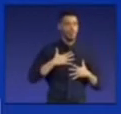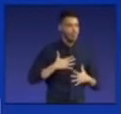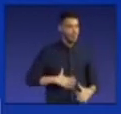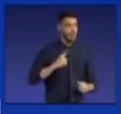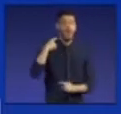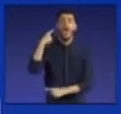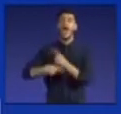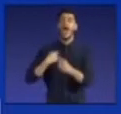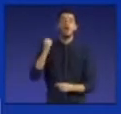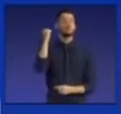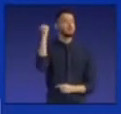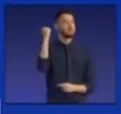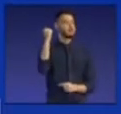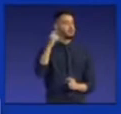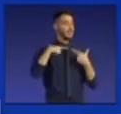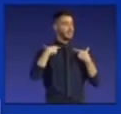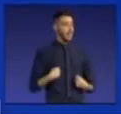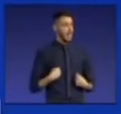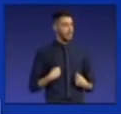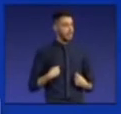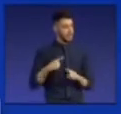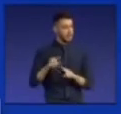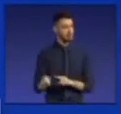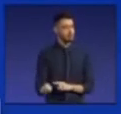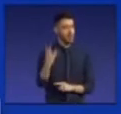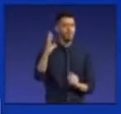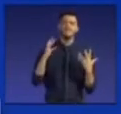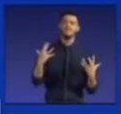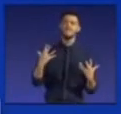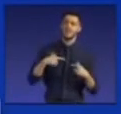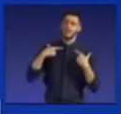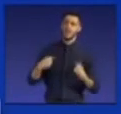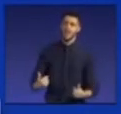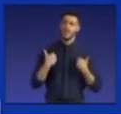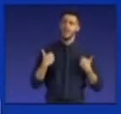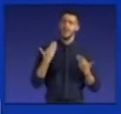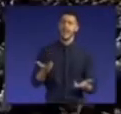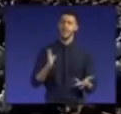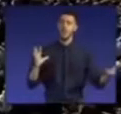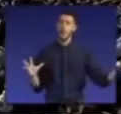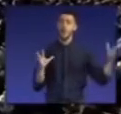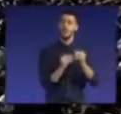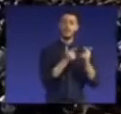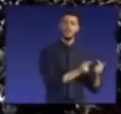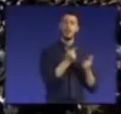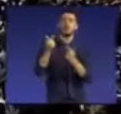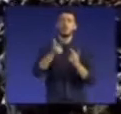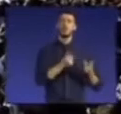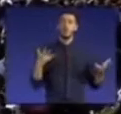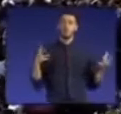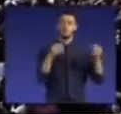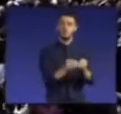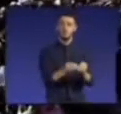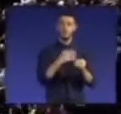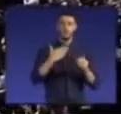να προχωρήσει το θέμα. Υπάρχουν διάφοροι πρόθυμοι στους ΑΝΕΛ, αλλά και διάφοροι ξέμπαρκοι, οι οποίοι ξέρουν ότι φτάνει